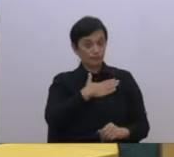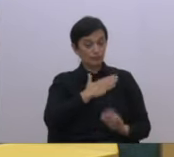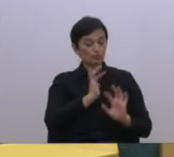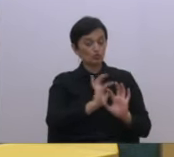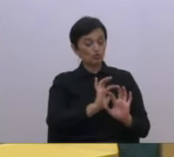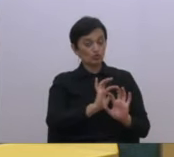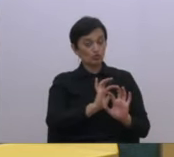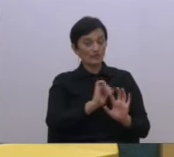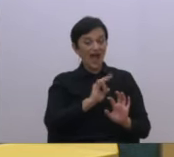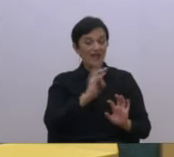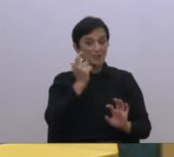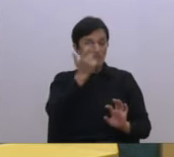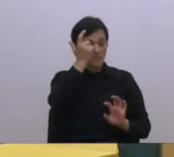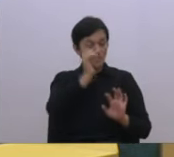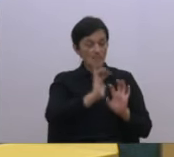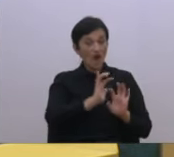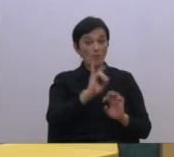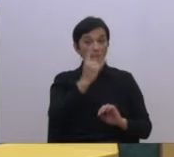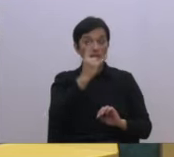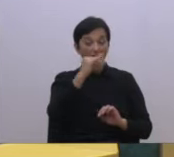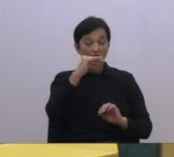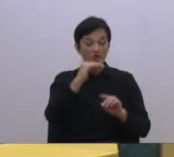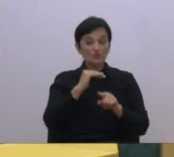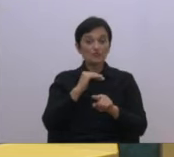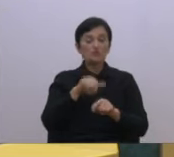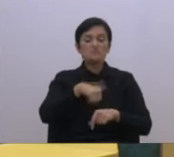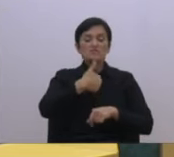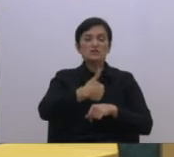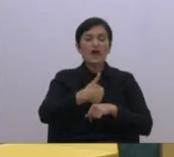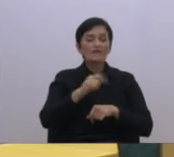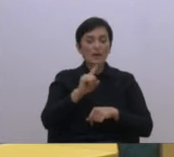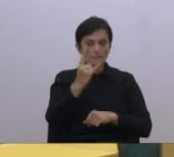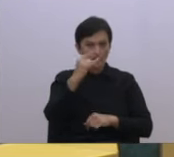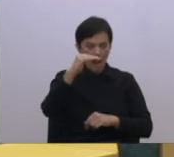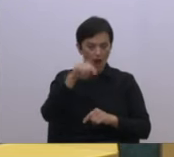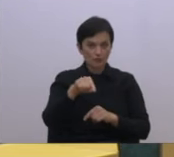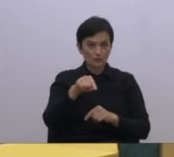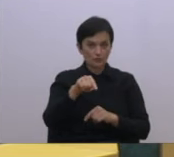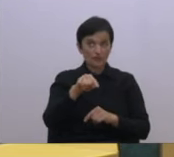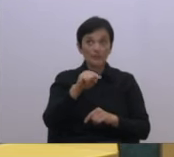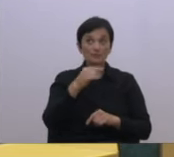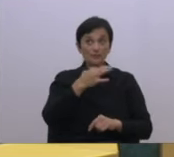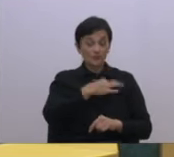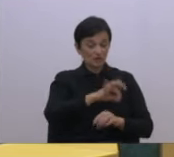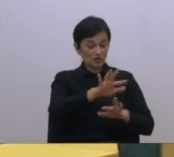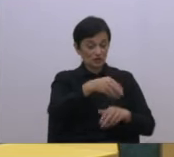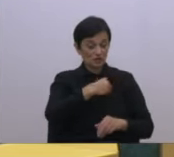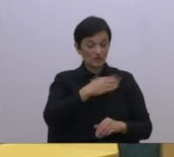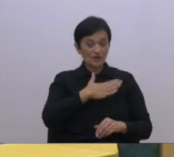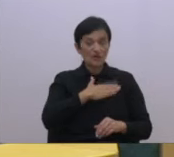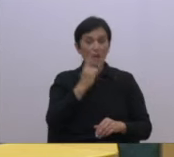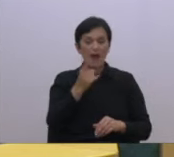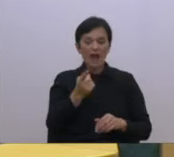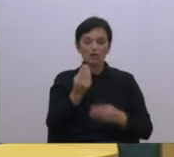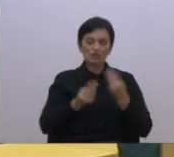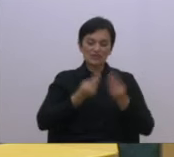ხდება, ან მეურვე და ბავშვი. და აქ მთავარი ბავშვია. შულად აყვანის დროს და ზოგადად ბავშვი არის თოჯინა